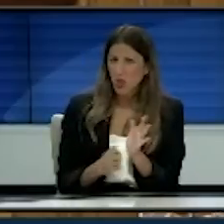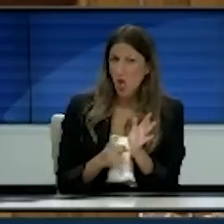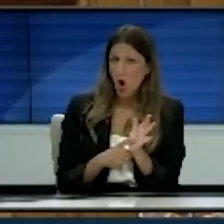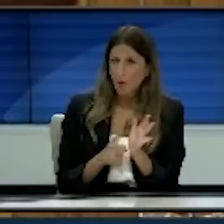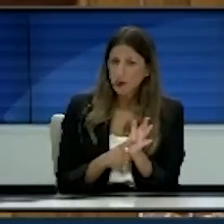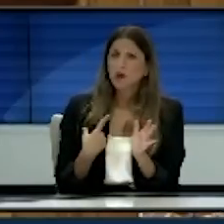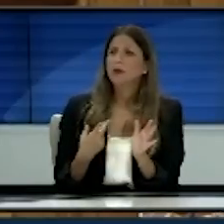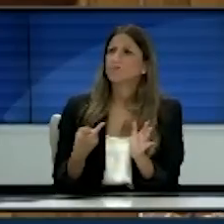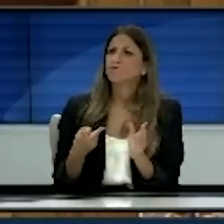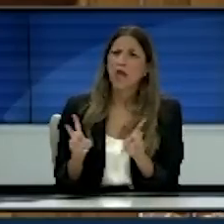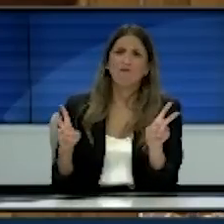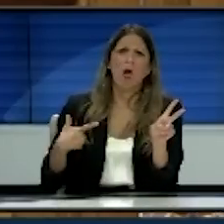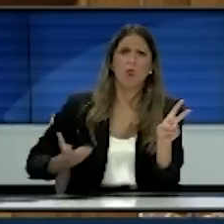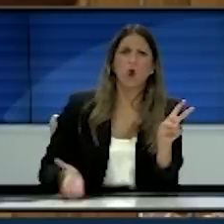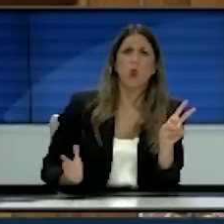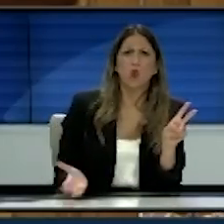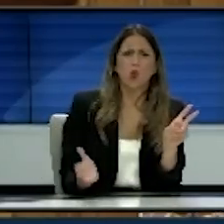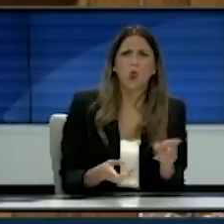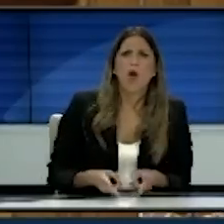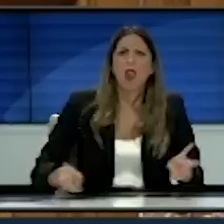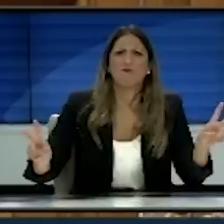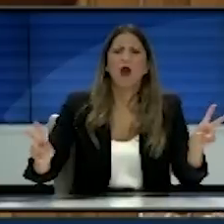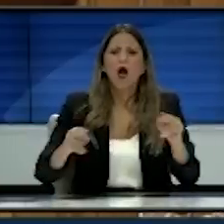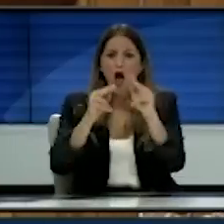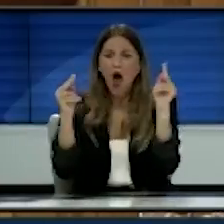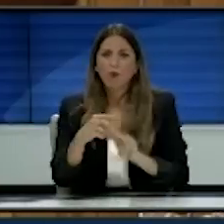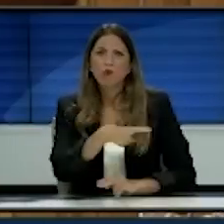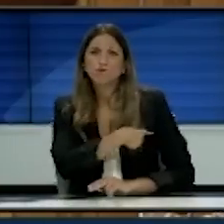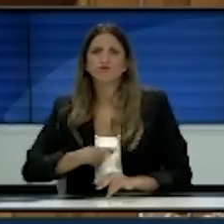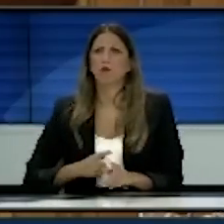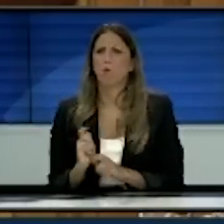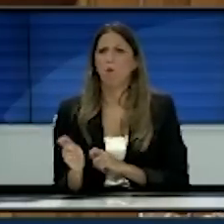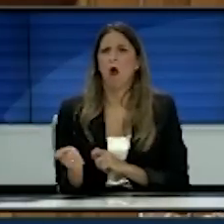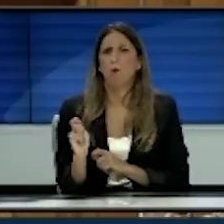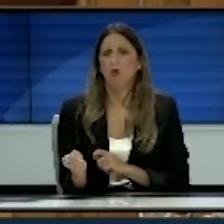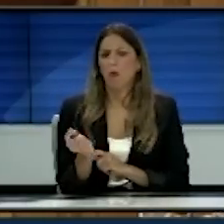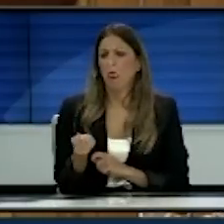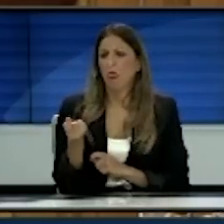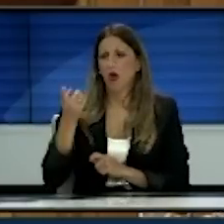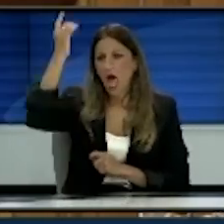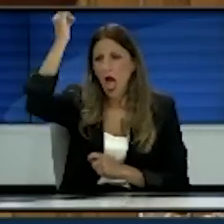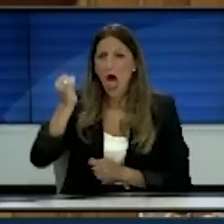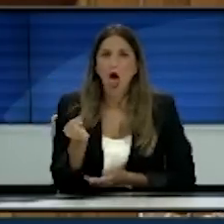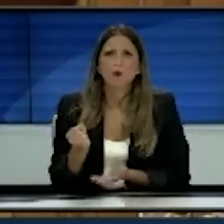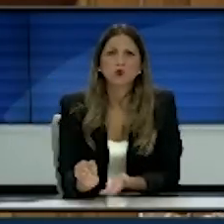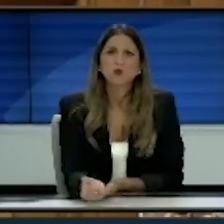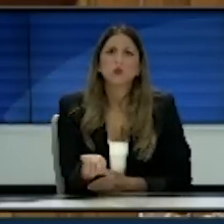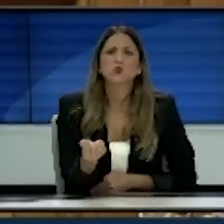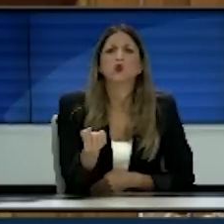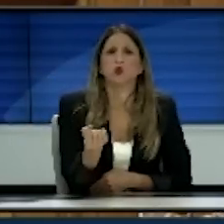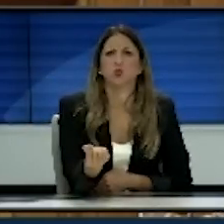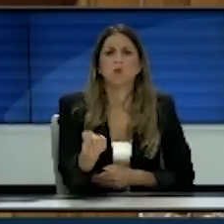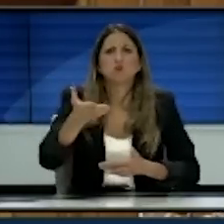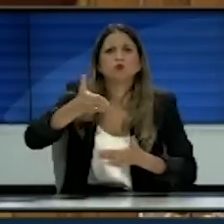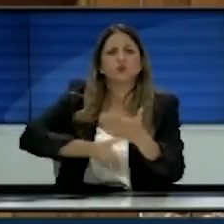απελευθέρωση των απολύσεων η εργοδοσία μπορεί να πληρώνει ακόμα μικρότερες αποζημιώσεις και να πέφτουν στο